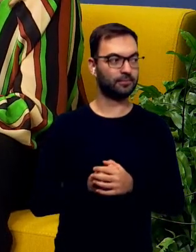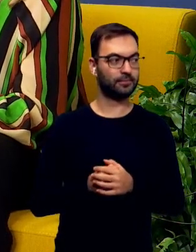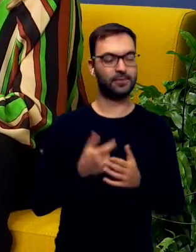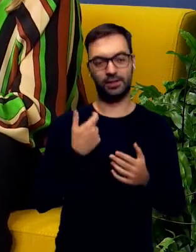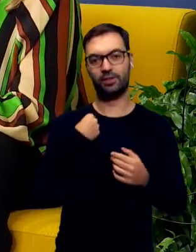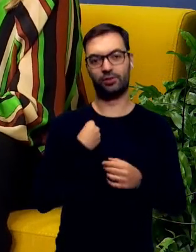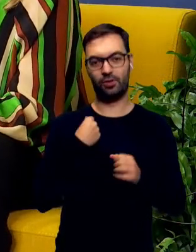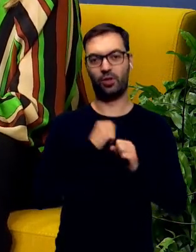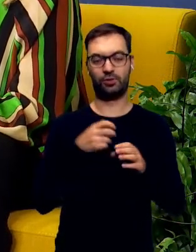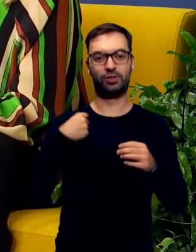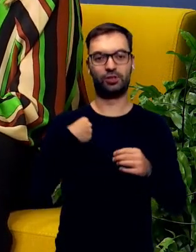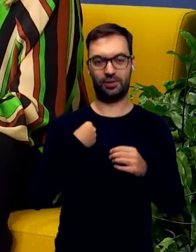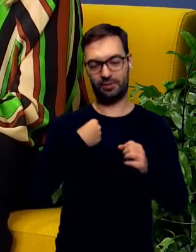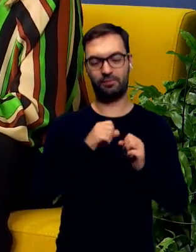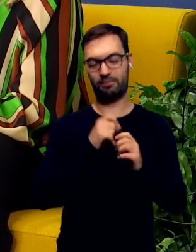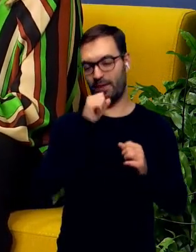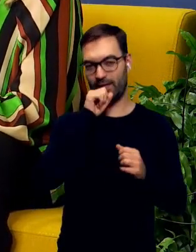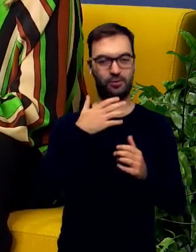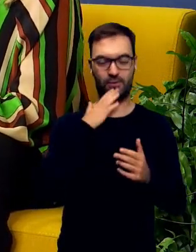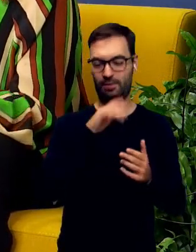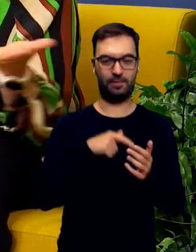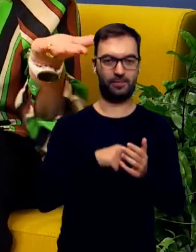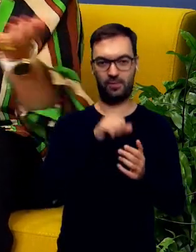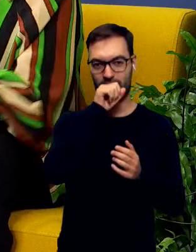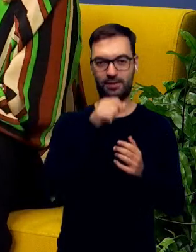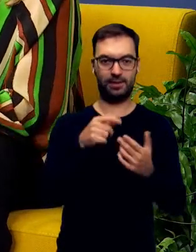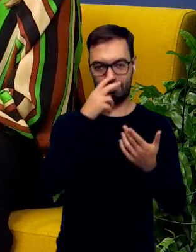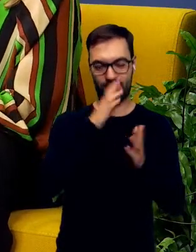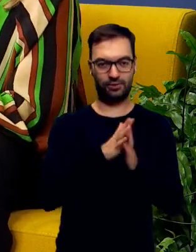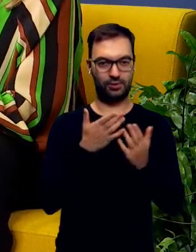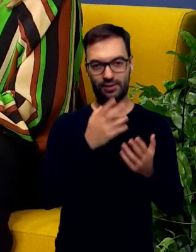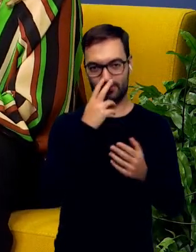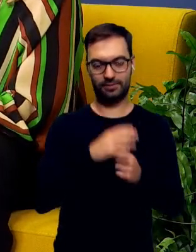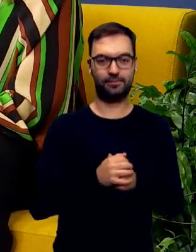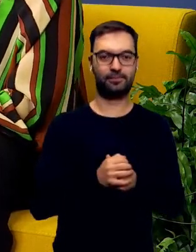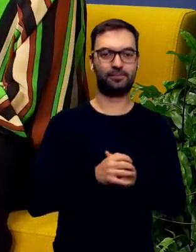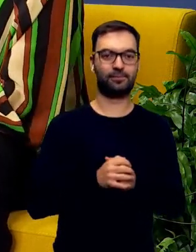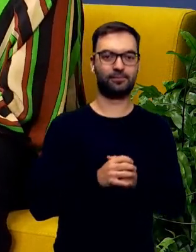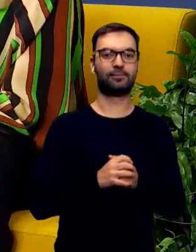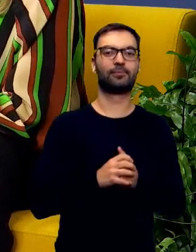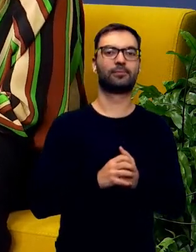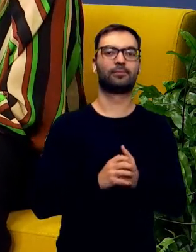nad czym oczywiście boleję, bo ja uwielbiam Topr, co widać w książkach, tak.